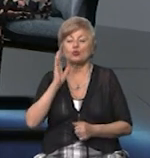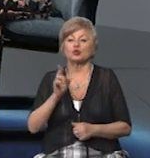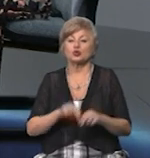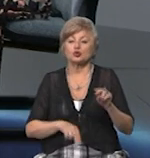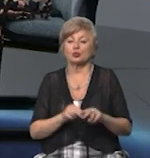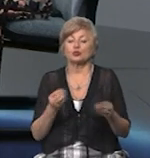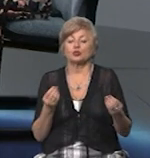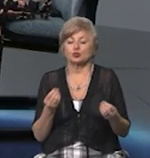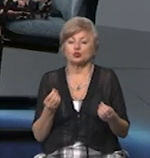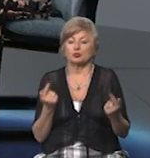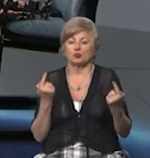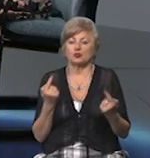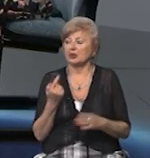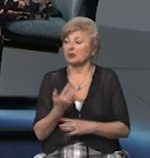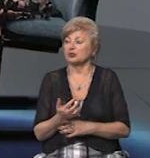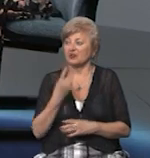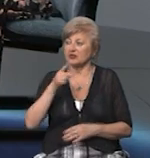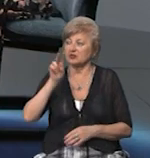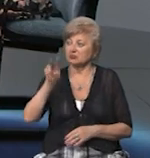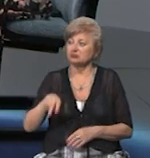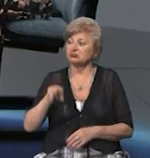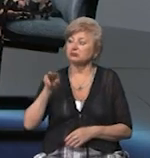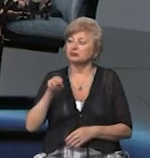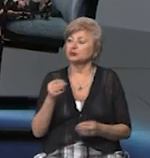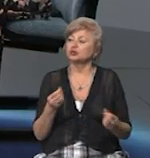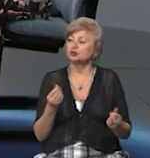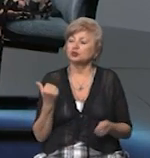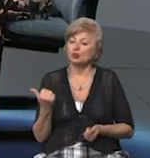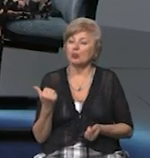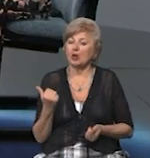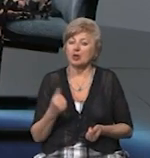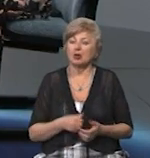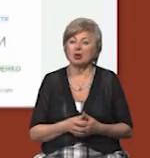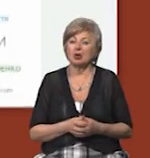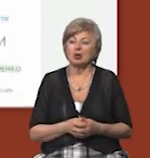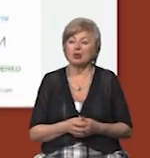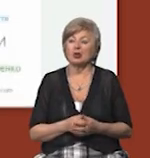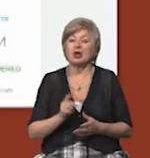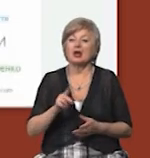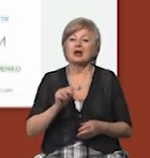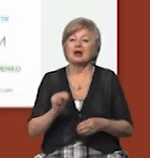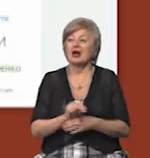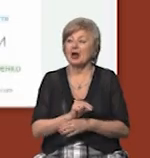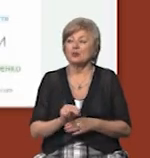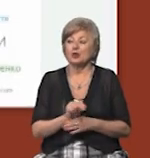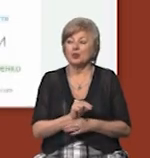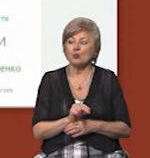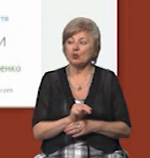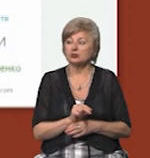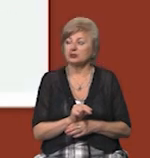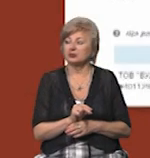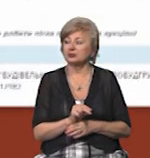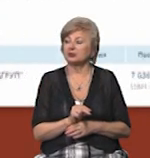суму. Якщо ми зараз побачимо, у нас ось якраз є на сайті Прозоро відкриті джерела, капітальний ремонт зливової або